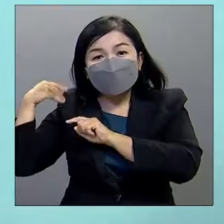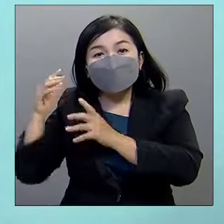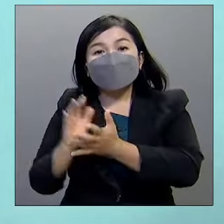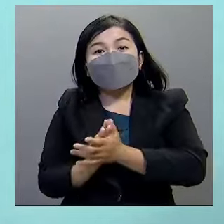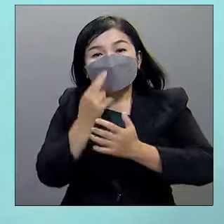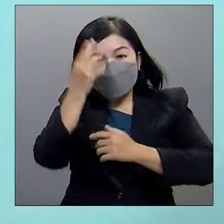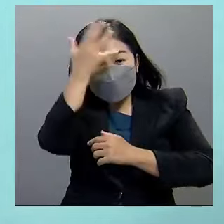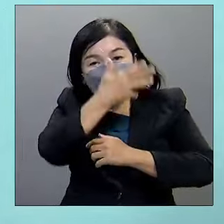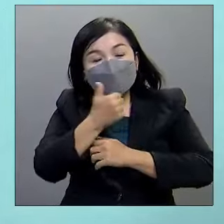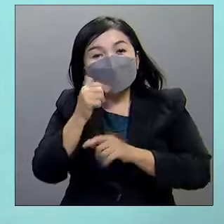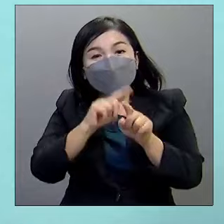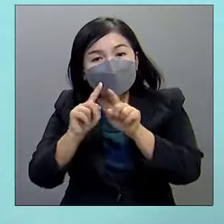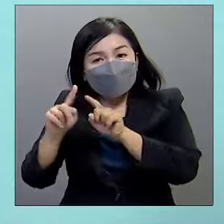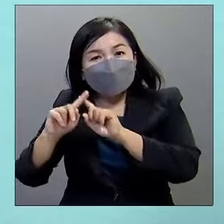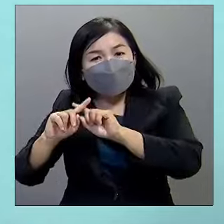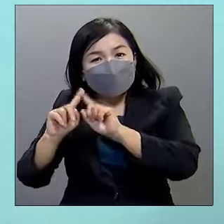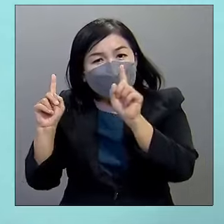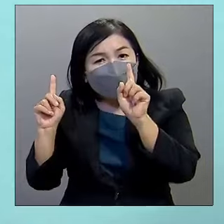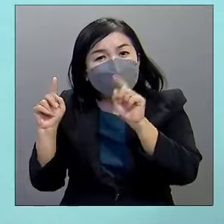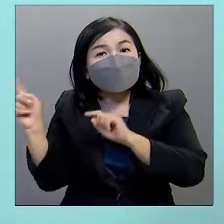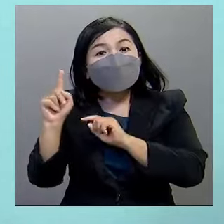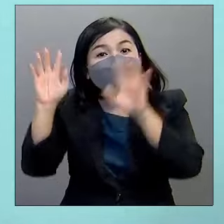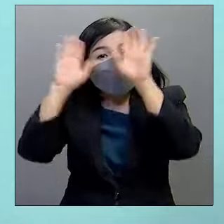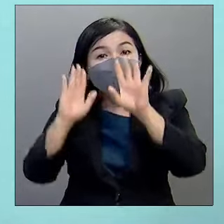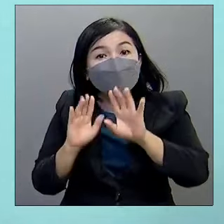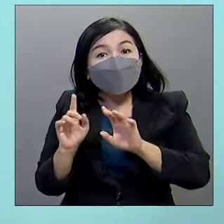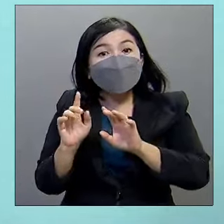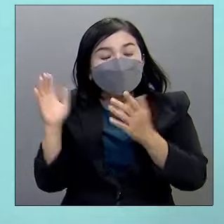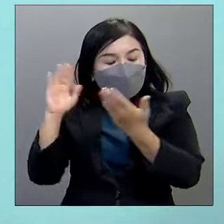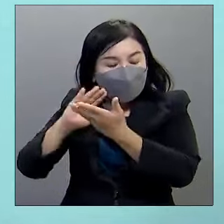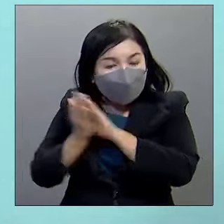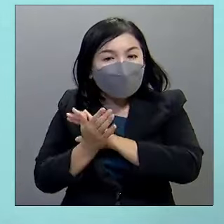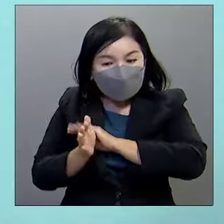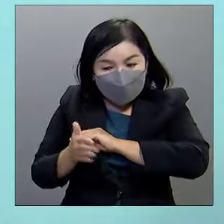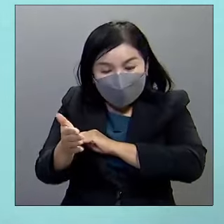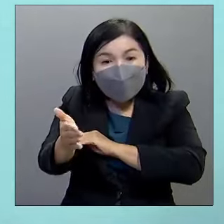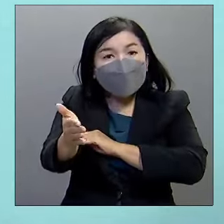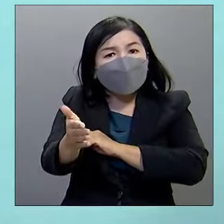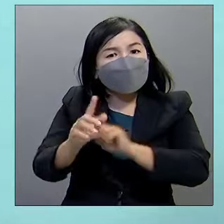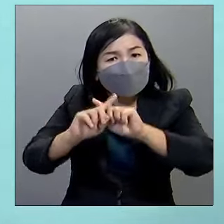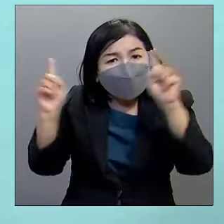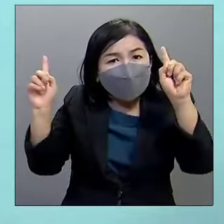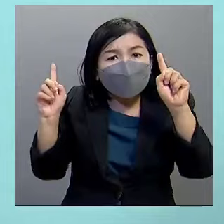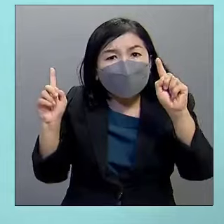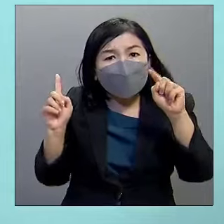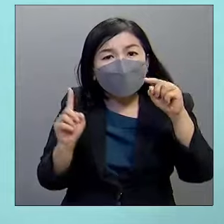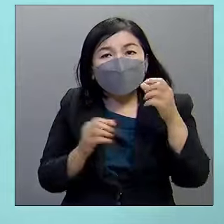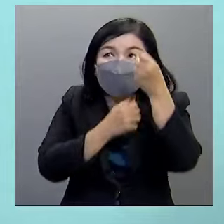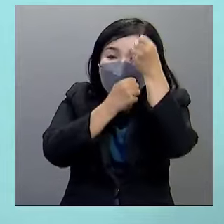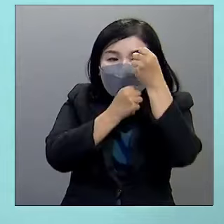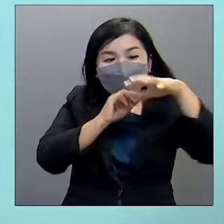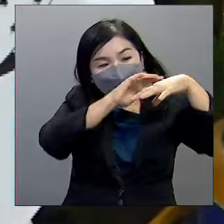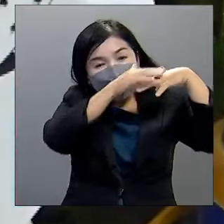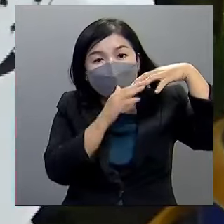ดูสวยดูนุ่มนวลปั๊บแต่คราวนี้เป็นลายปลาสังคโลกมาอยู่บนร่มบ่อสร้างสร้างรายได้ได้เป็นอย่างดีเลยค่ะ